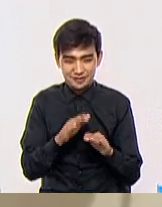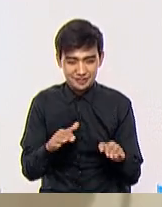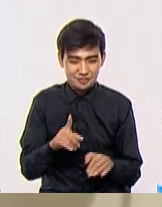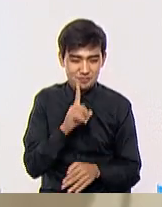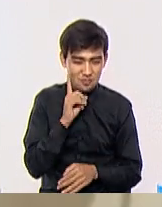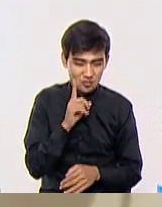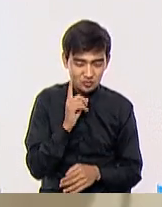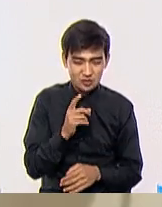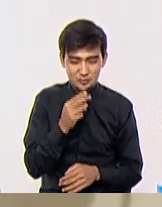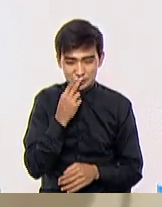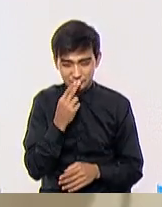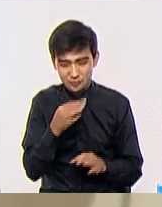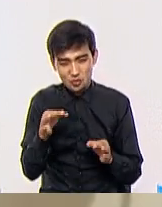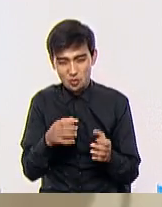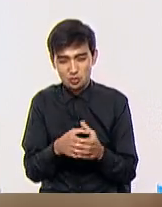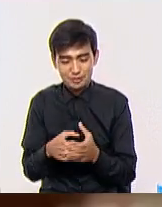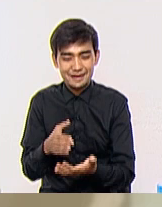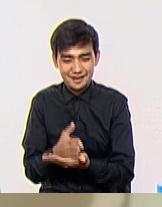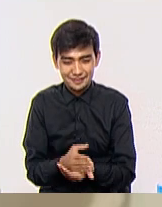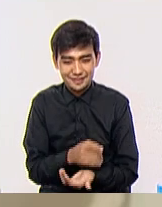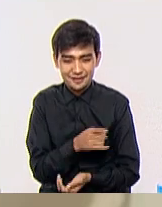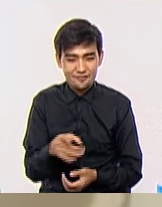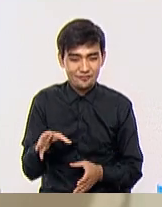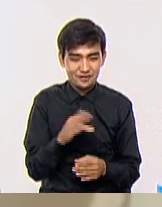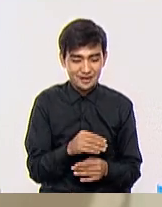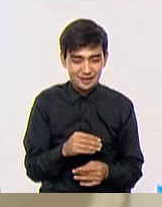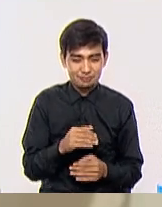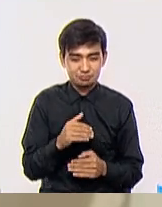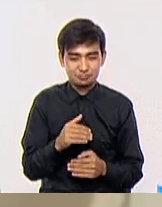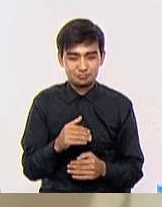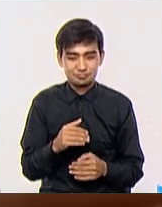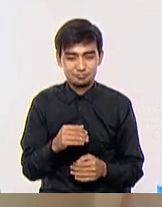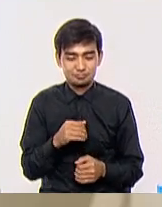жастар, жасөспірімдер құрамалары бар. Солардың барлығы өткіліктен өтіп барып